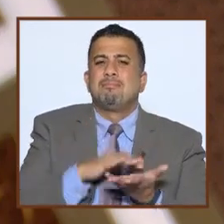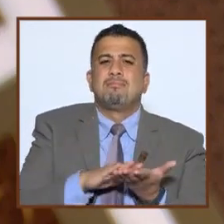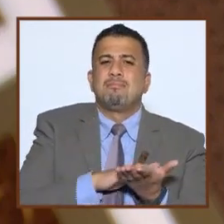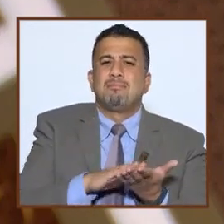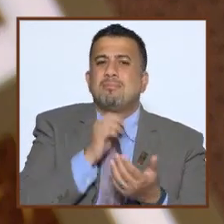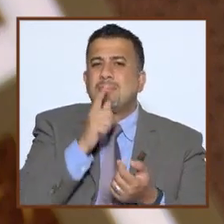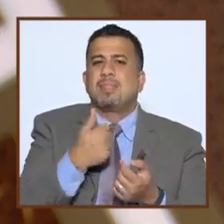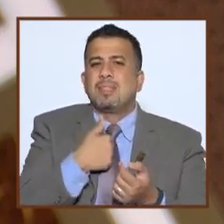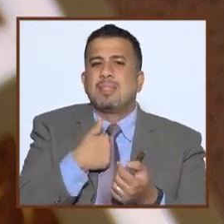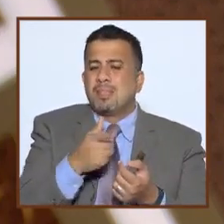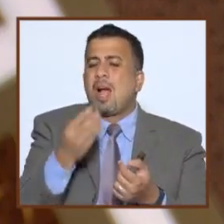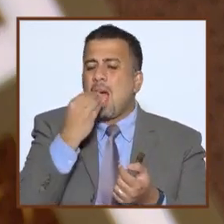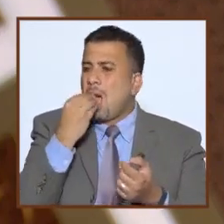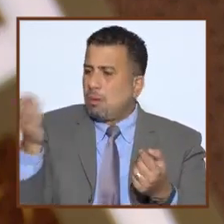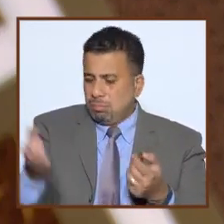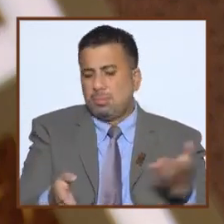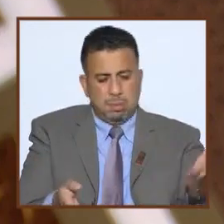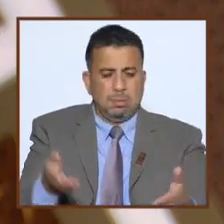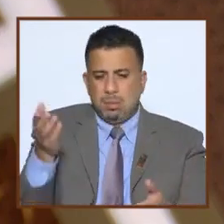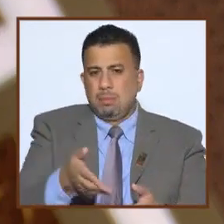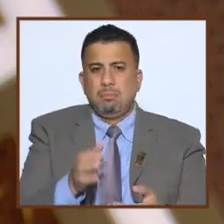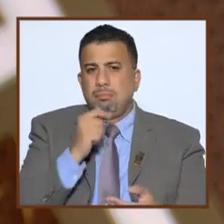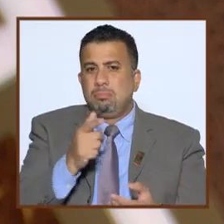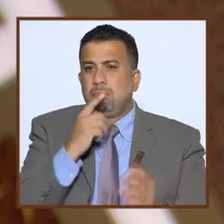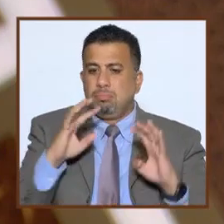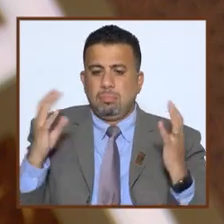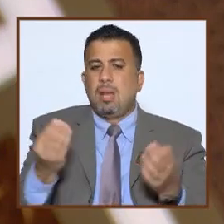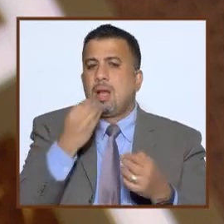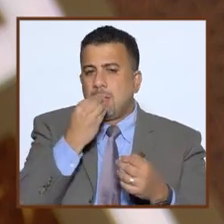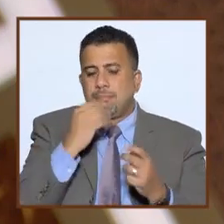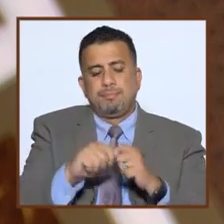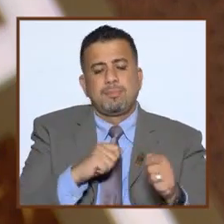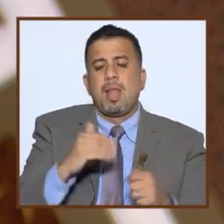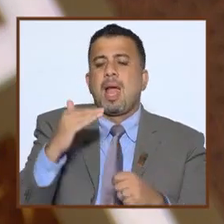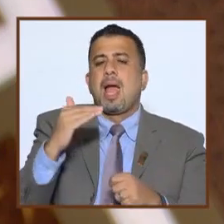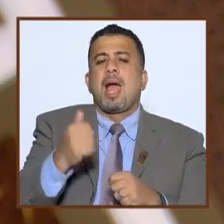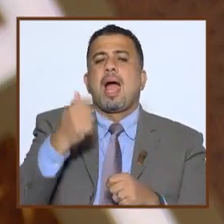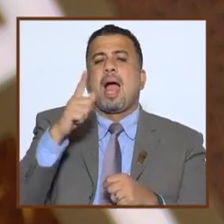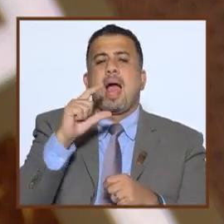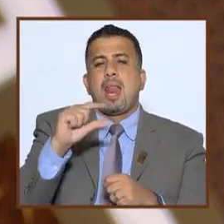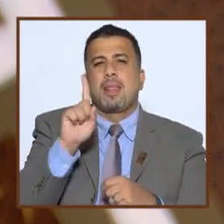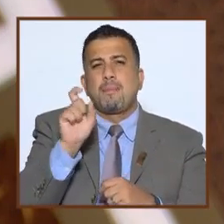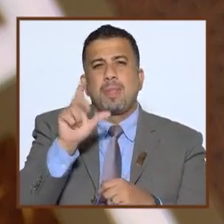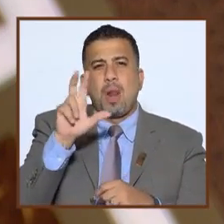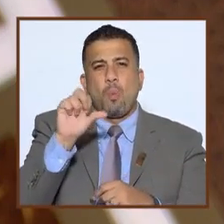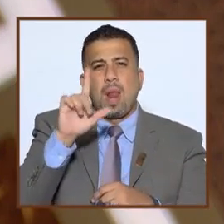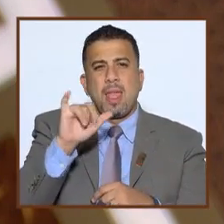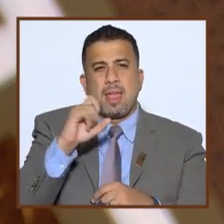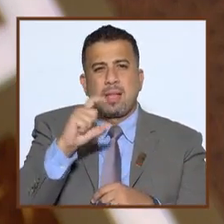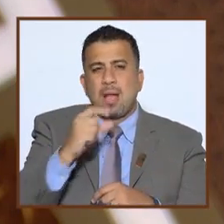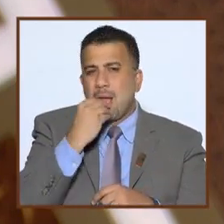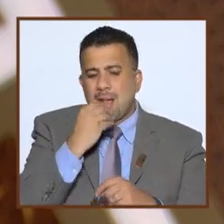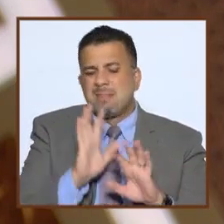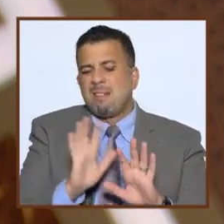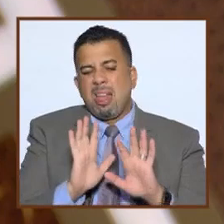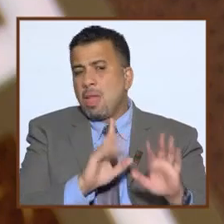قومي اجد نفسي تعاه كله انتم تجتره خالد بن الوليد فاكله ما كان عليه الصلاه والسلام يعيب طعاما